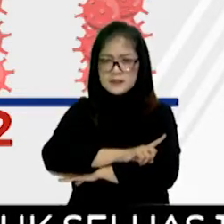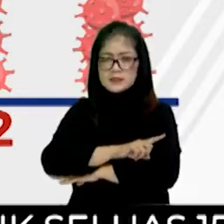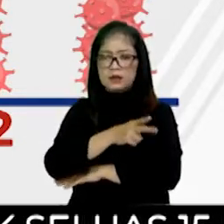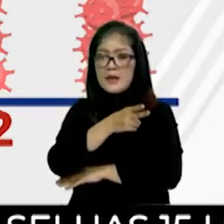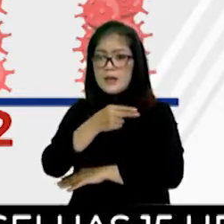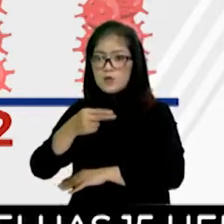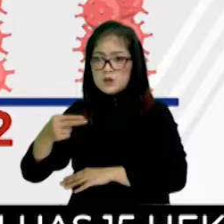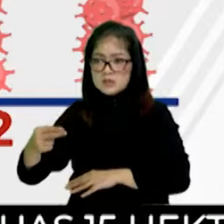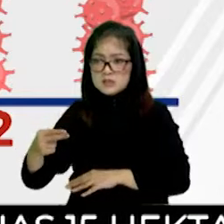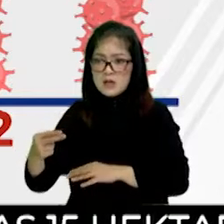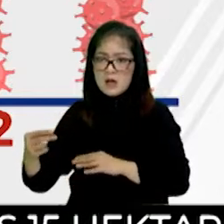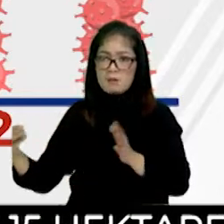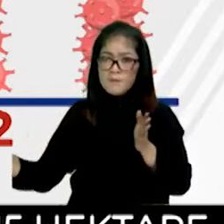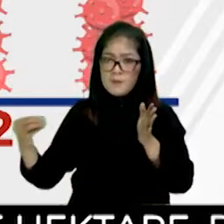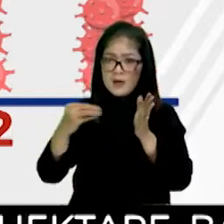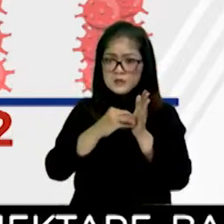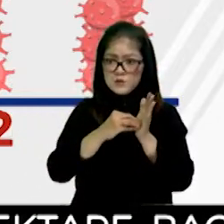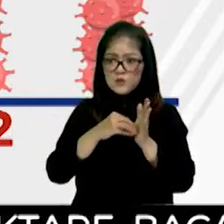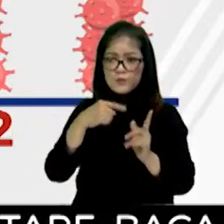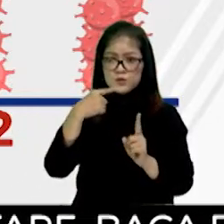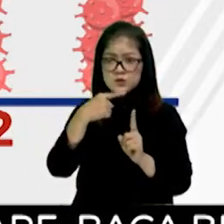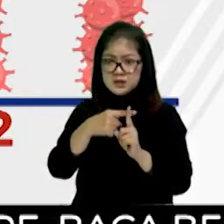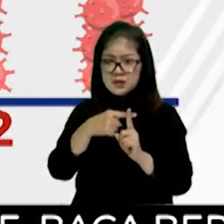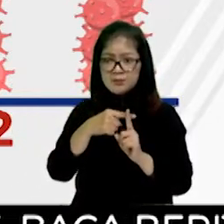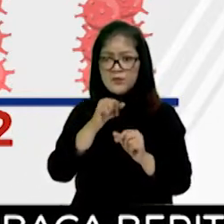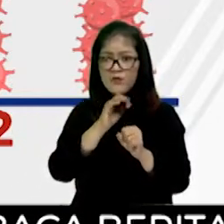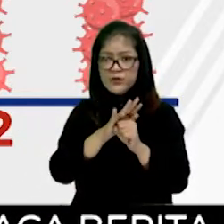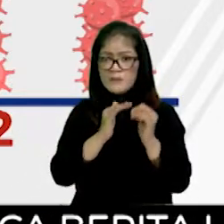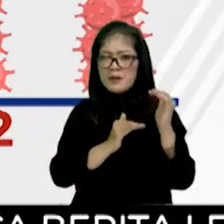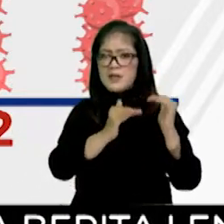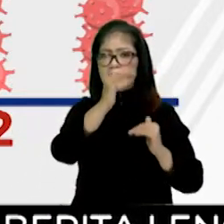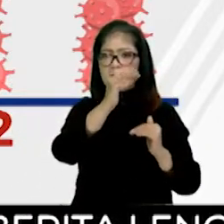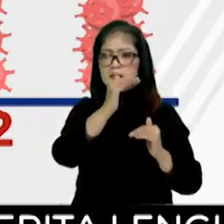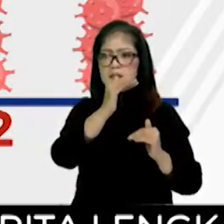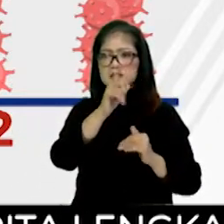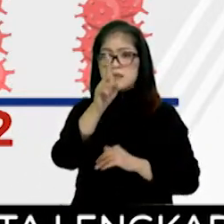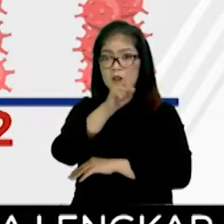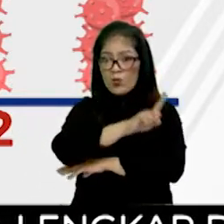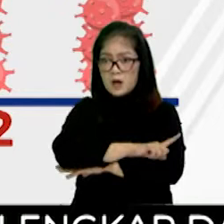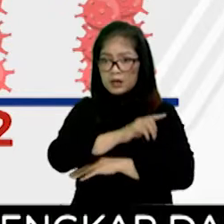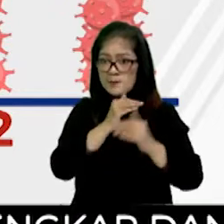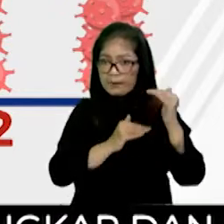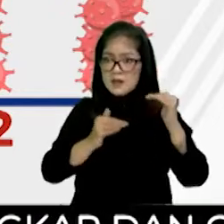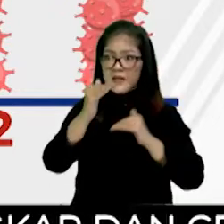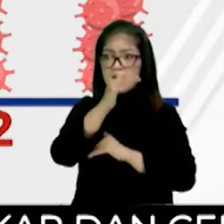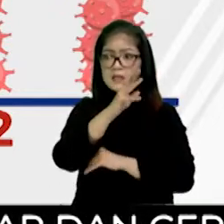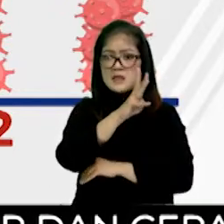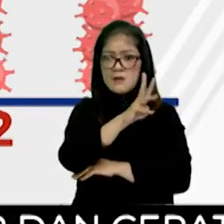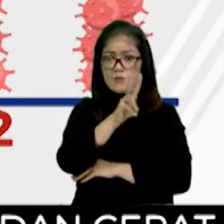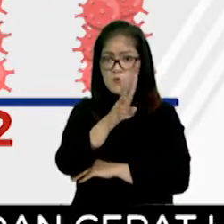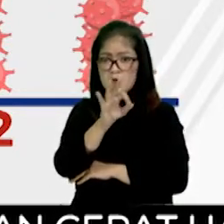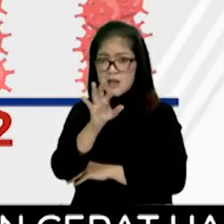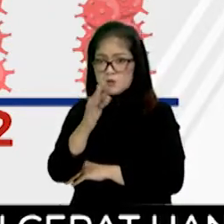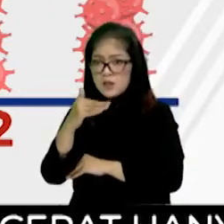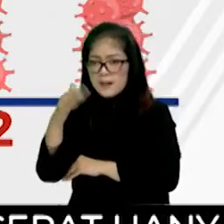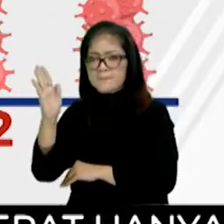dalam 24 jam. Sehari sebelumnya Indonesia bahkan mencatatkan lonjakan 3.200 lebih kasus, mencetak rekor